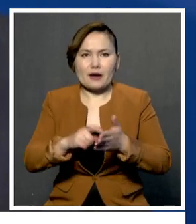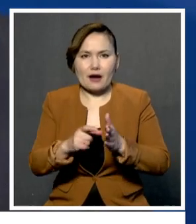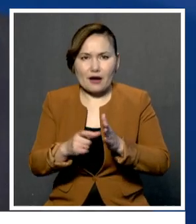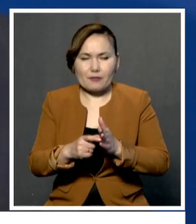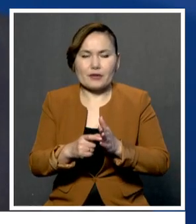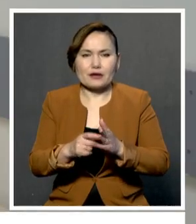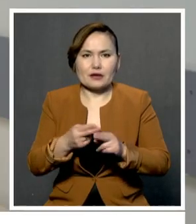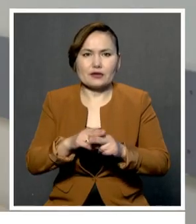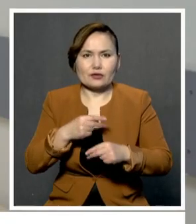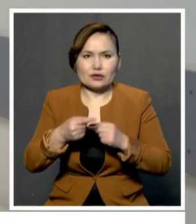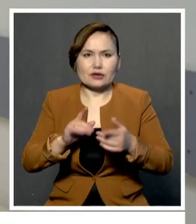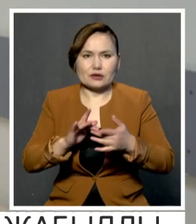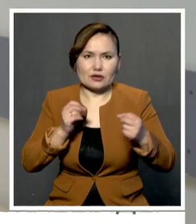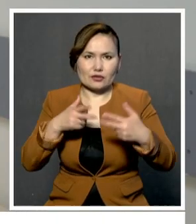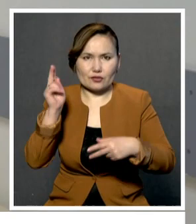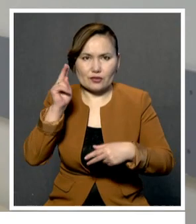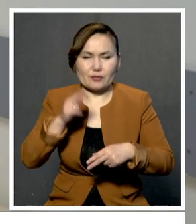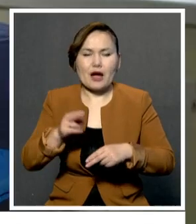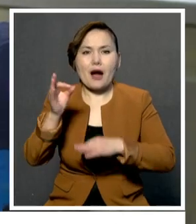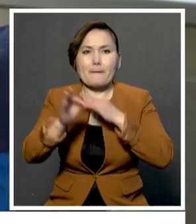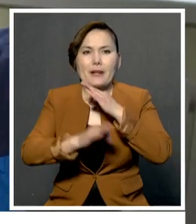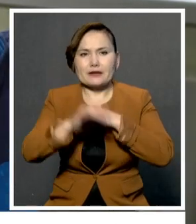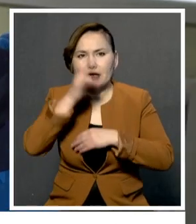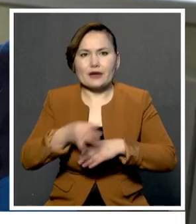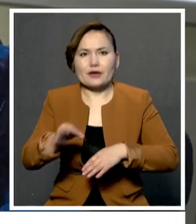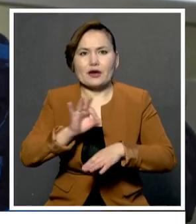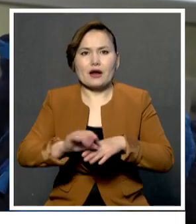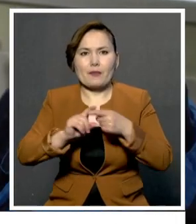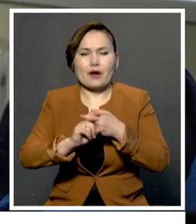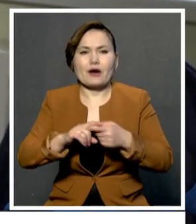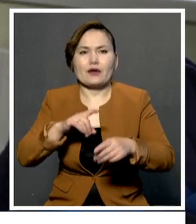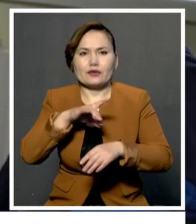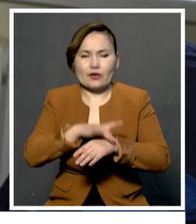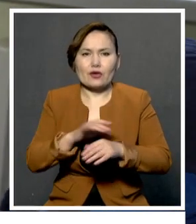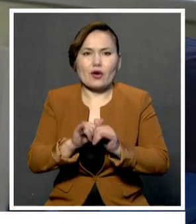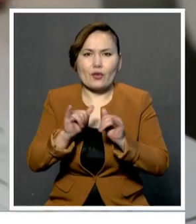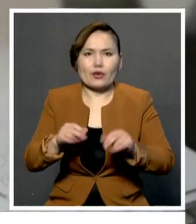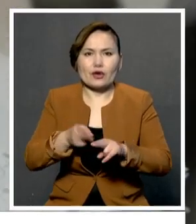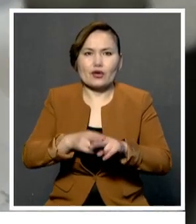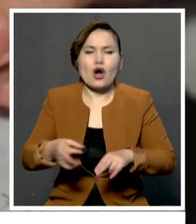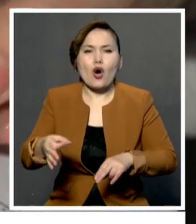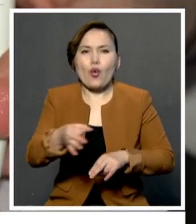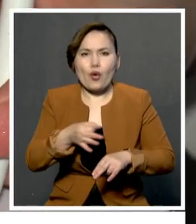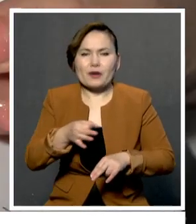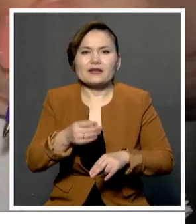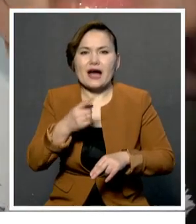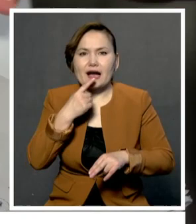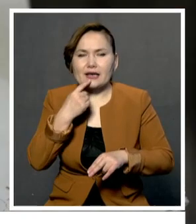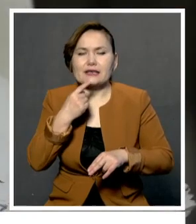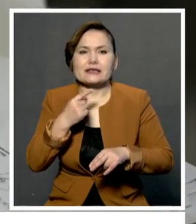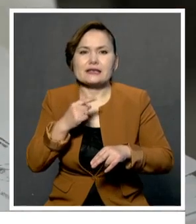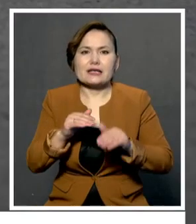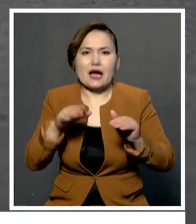оқиды. Ал бас Қазақстанда коронавирустық инфекция бойынша эпидахуал тұрақсыз, облыс әлі де қызыл аймақта. Инфекциялық